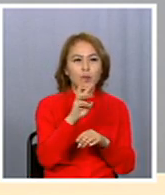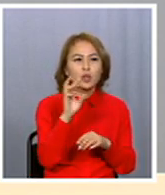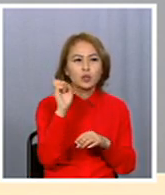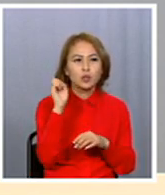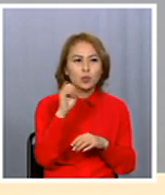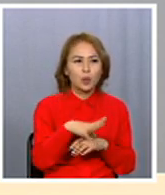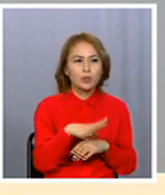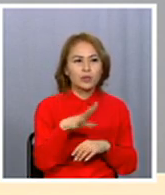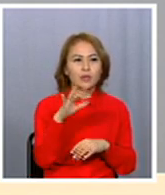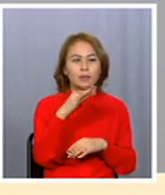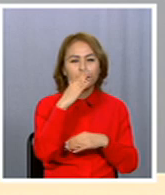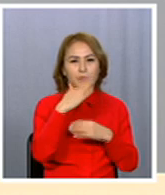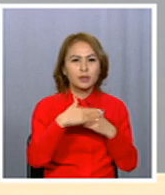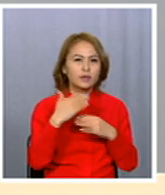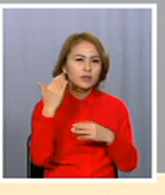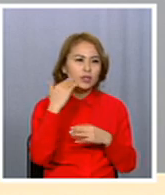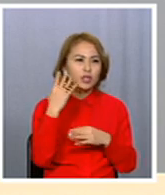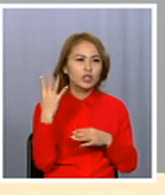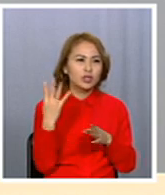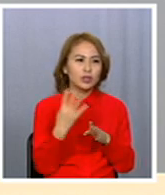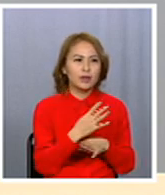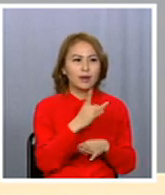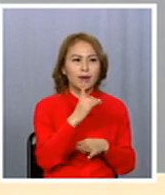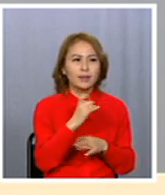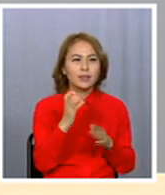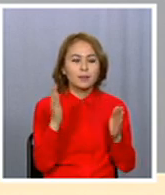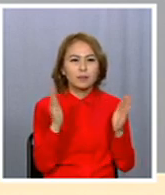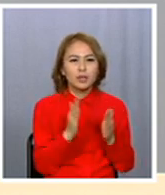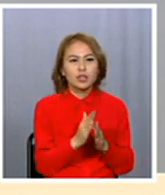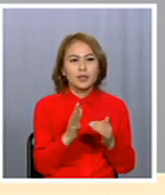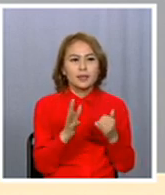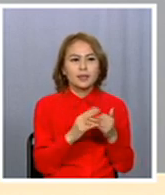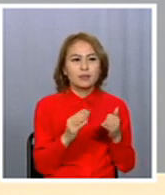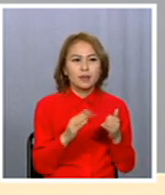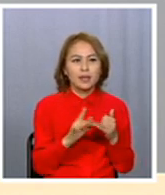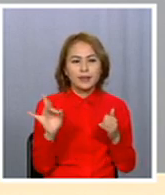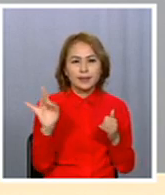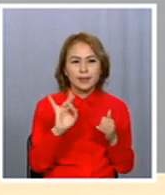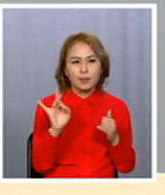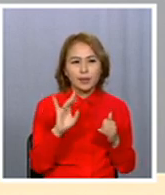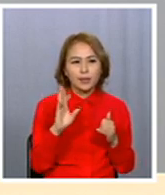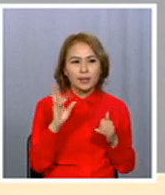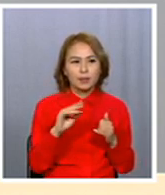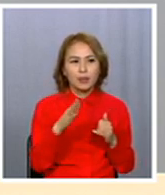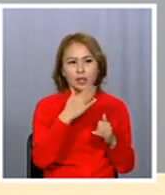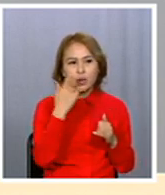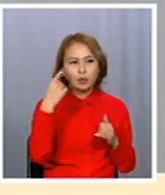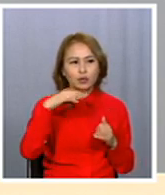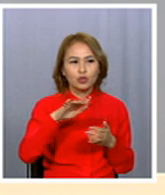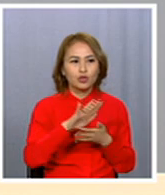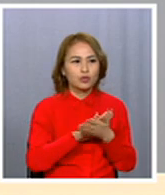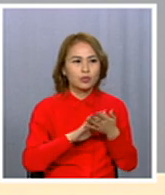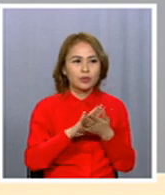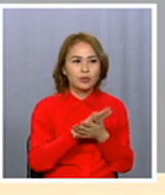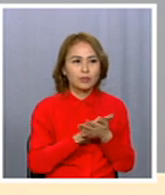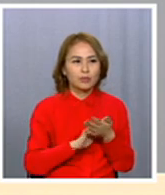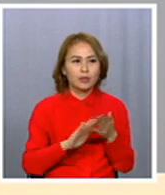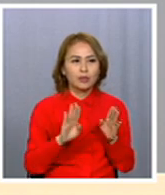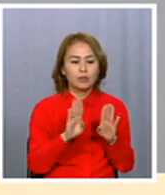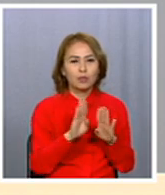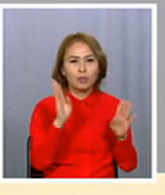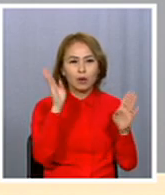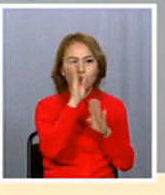и приблизительно в 4 раза меньше Земли по диаметру. Не имеет атмосферы, на нем не